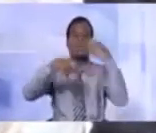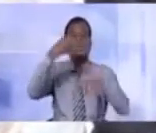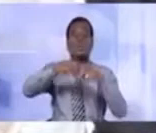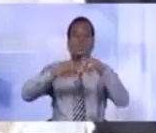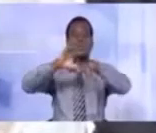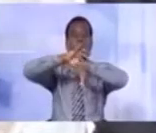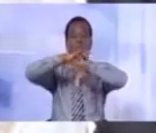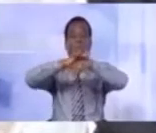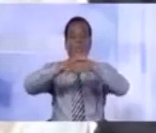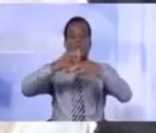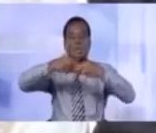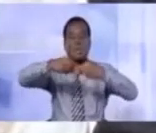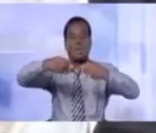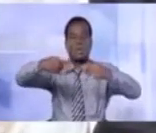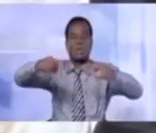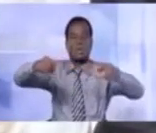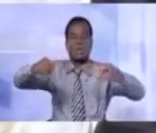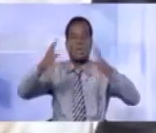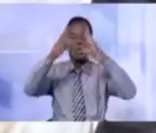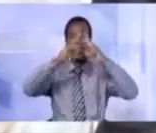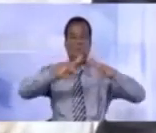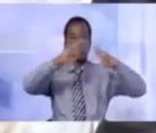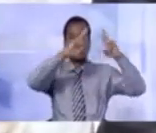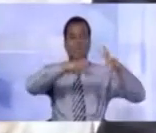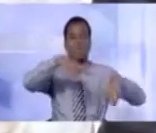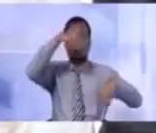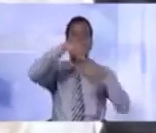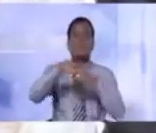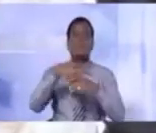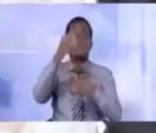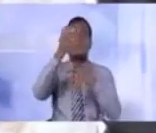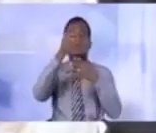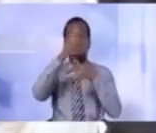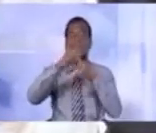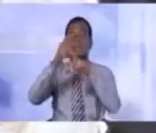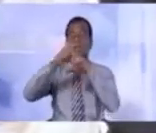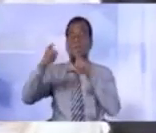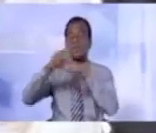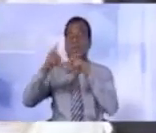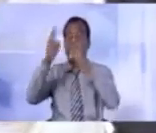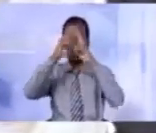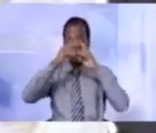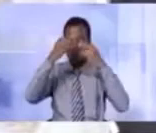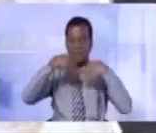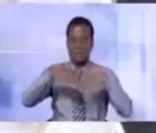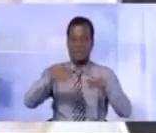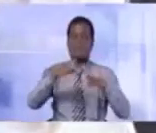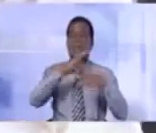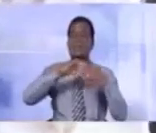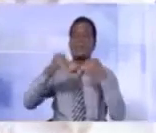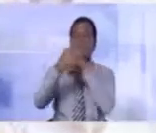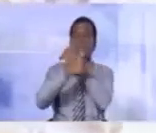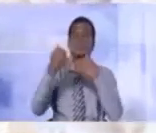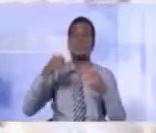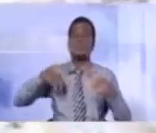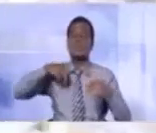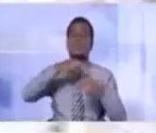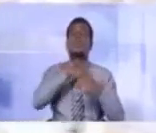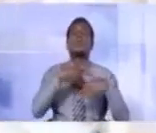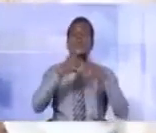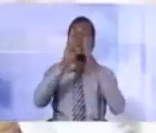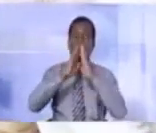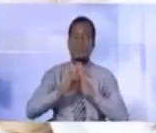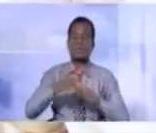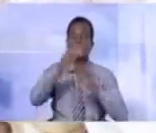foncier rural et urbain dans les différentes crises de leur pays nous recommandons qu'une